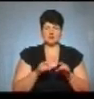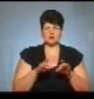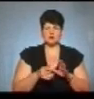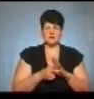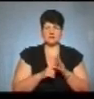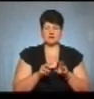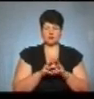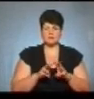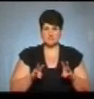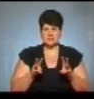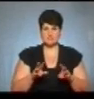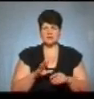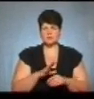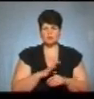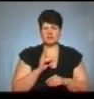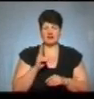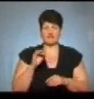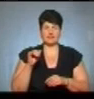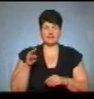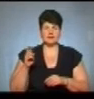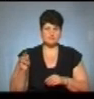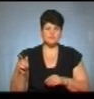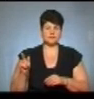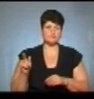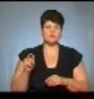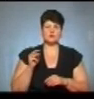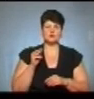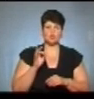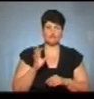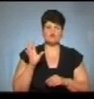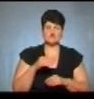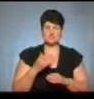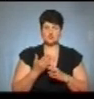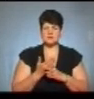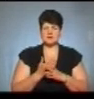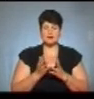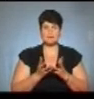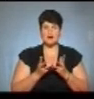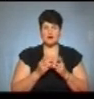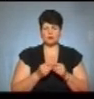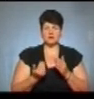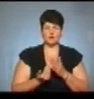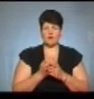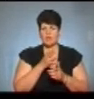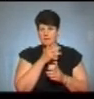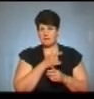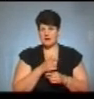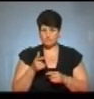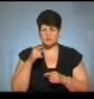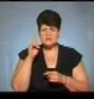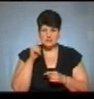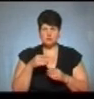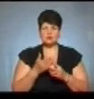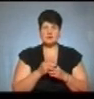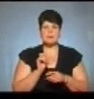постанови Кабінету міністрів, які відбулися у квітні, то всі субсидії, які перераховуються на новий період, тобто ми знаємо, що